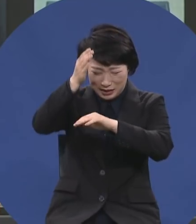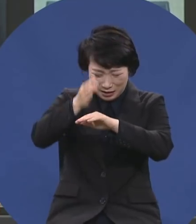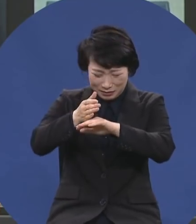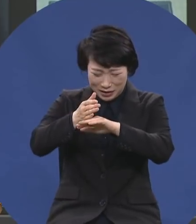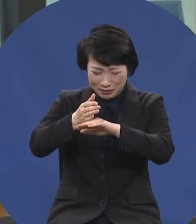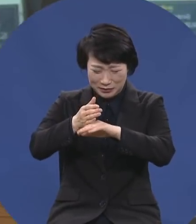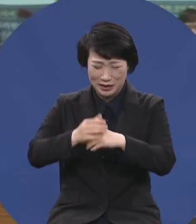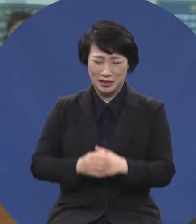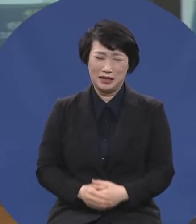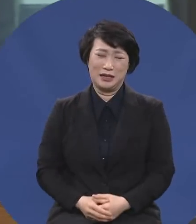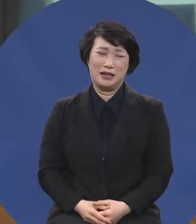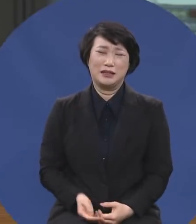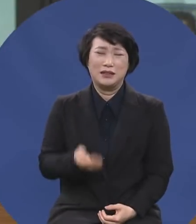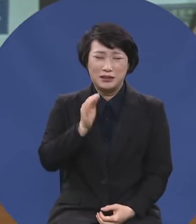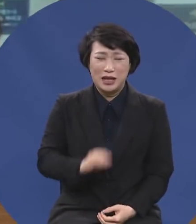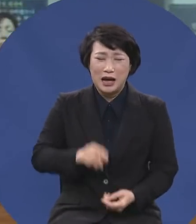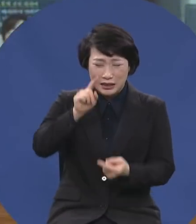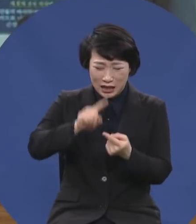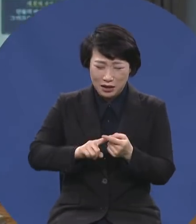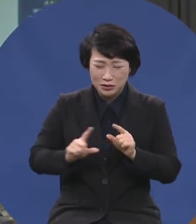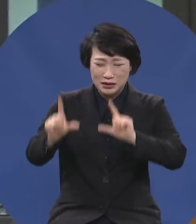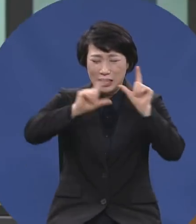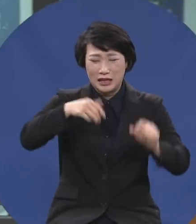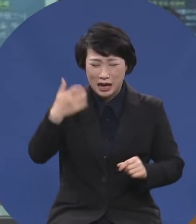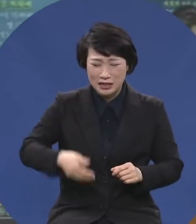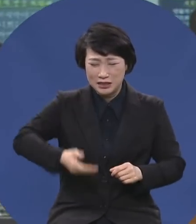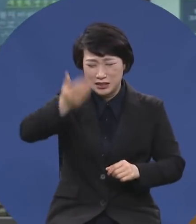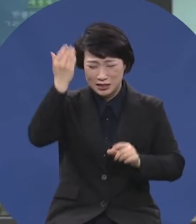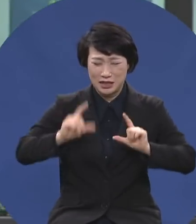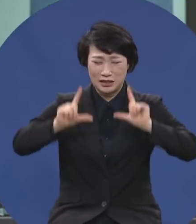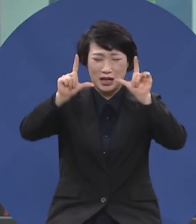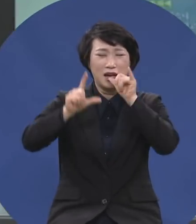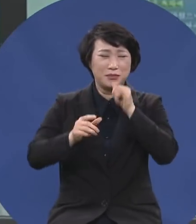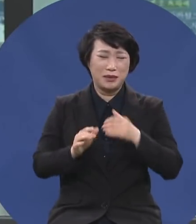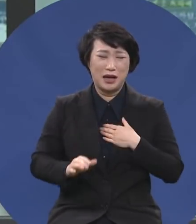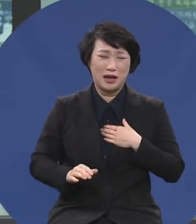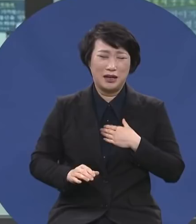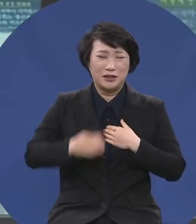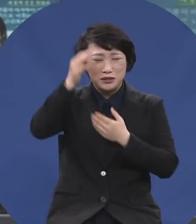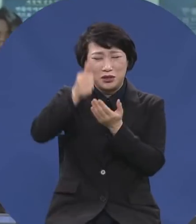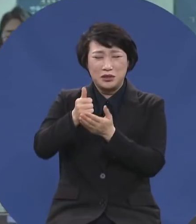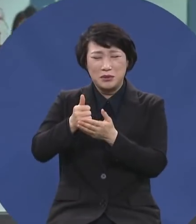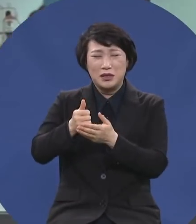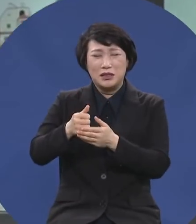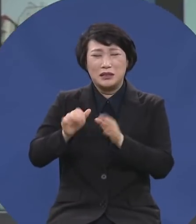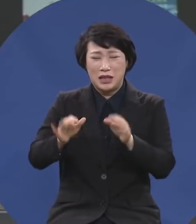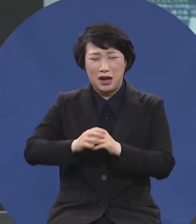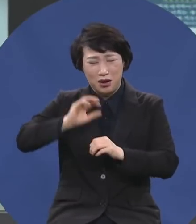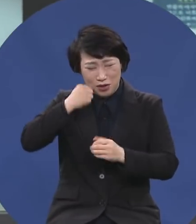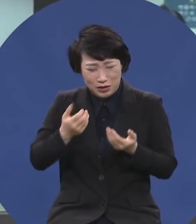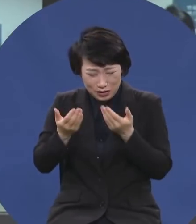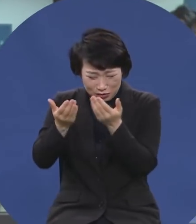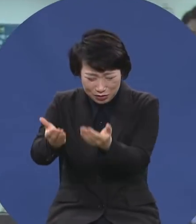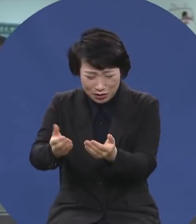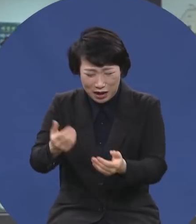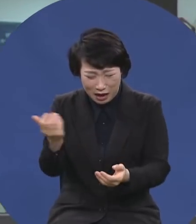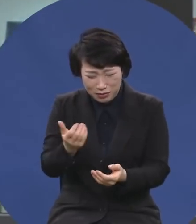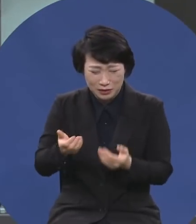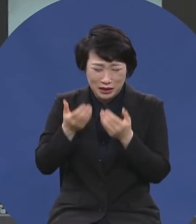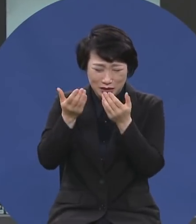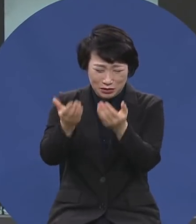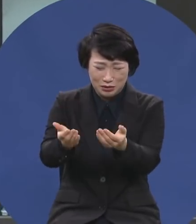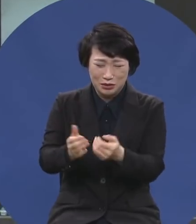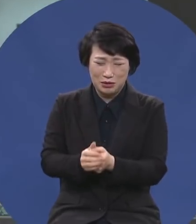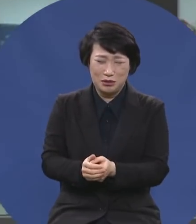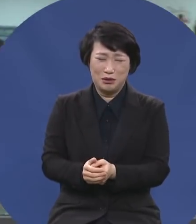감사합니다. 그러나 그렇게 못 살았던 지난 날을 성령을 그만큼 힘들게 하고 아프게